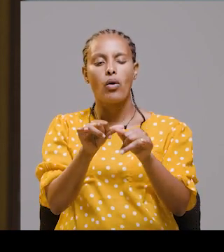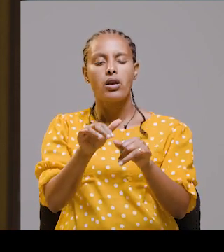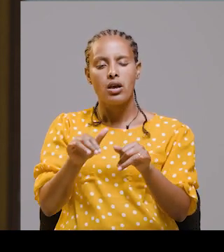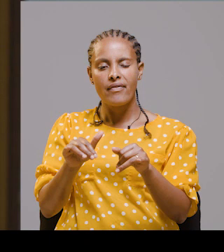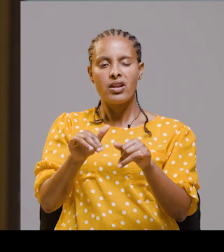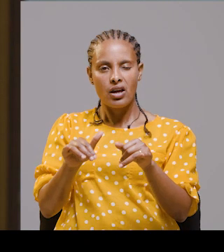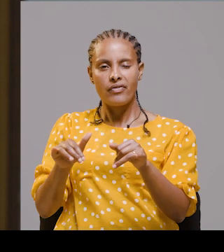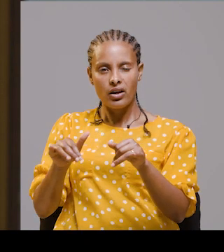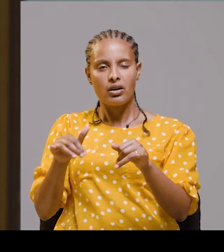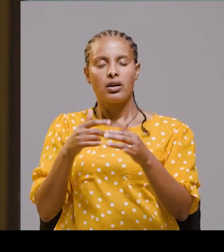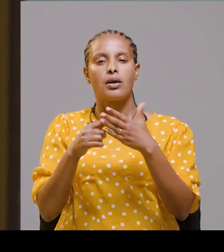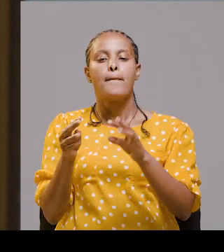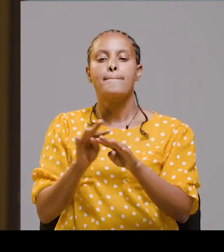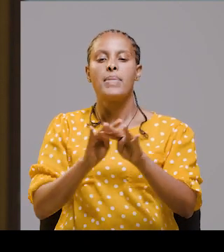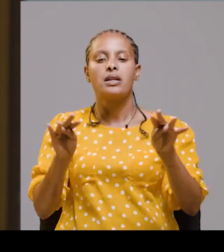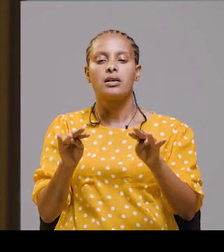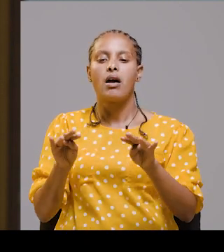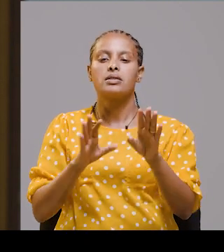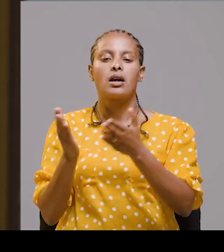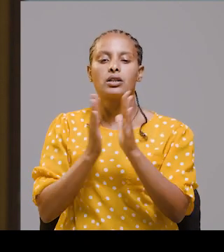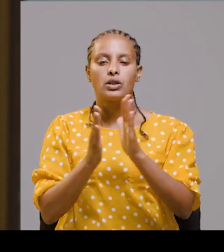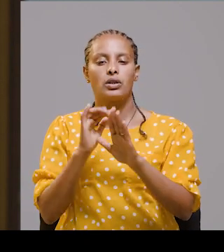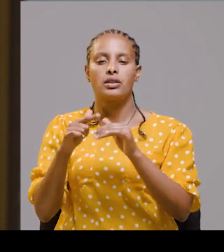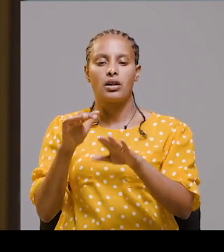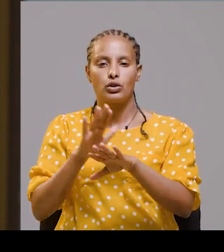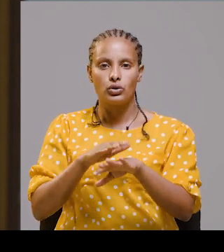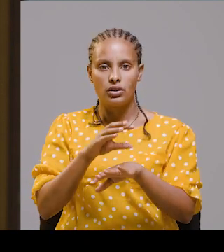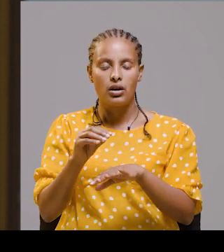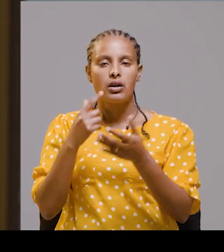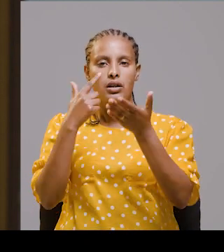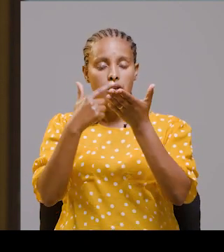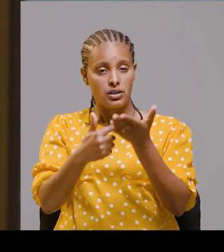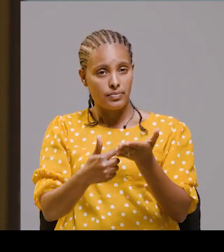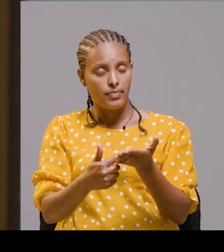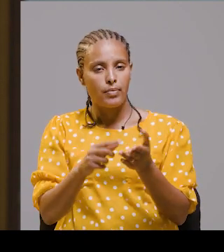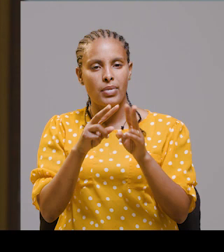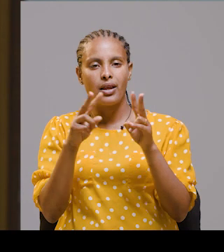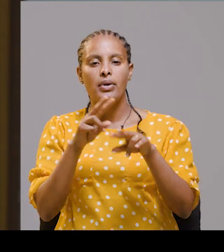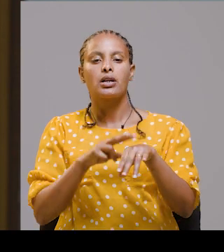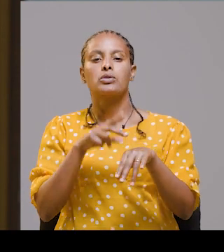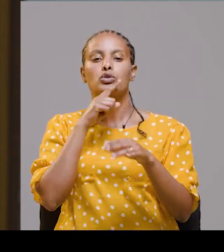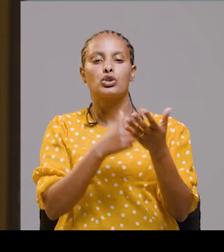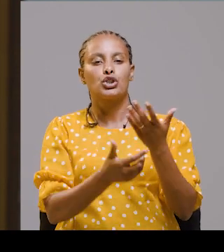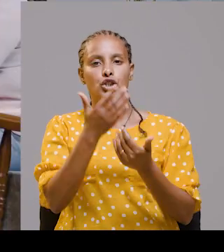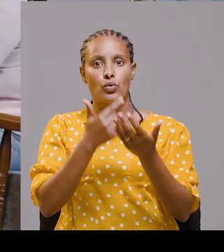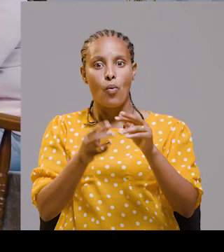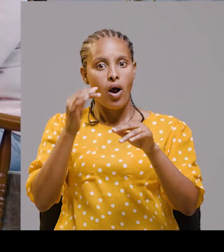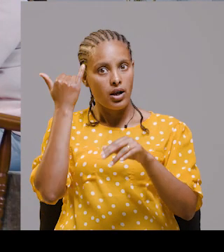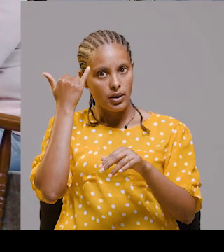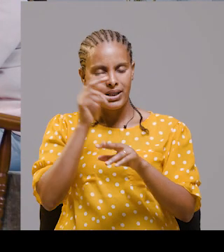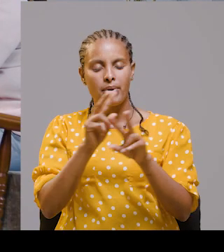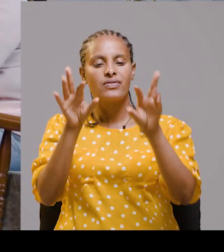ነው የሚሄደው እና ይህንን መድረክ አዘጋጅታችሁ ስለጠራችሁን እና እነዚህ በጣም የተነሱትም የዲስከሽን ፖይንቶች